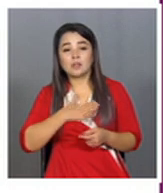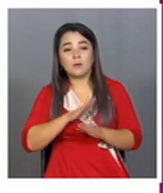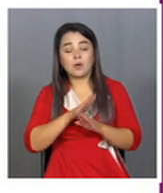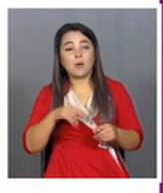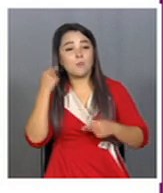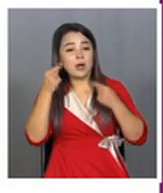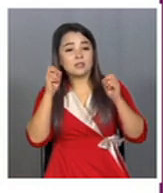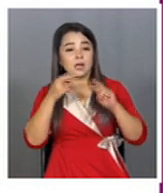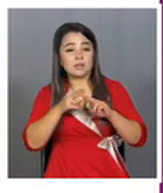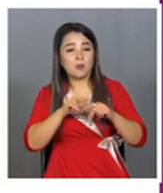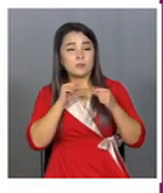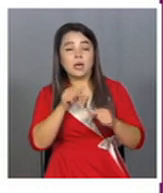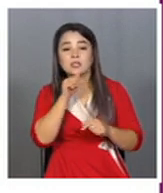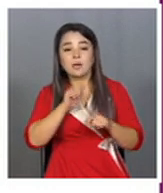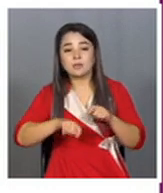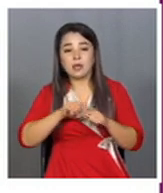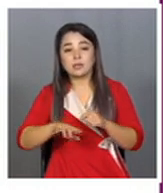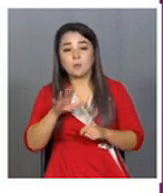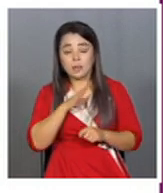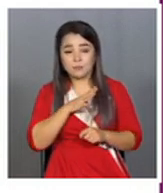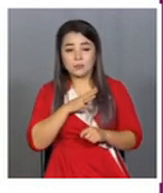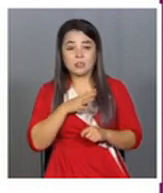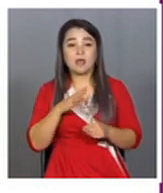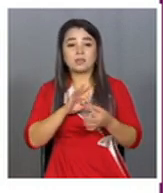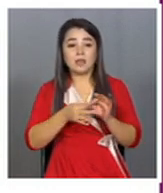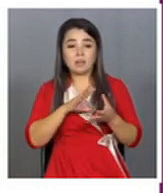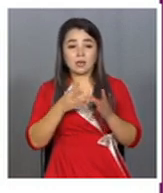моральды қатты сынға алған екен, әшкерелеген.